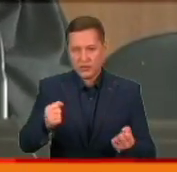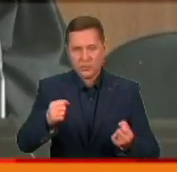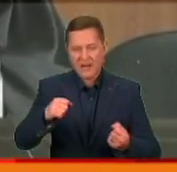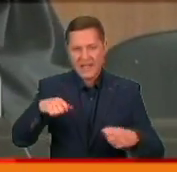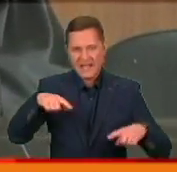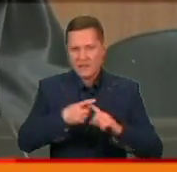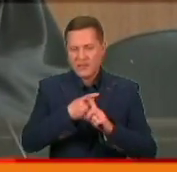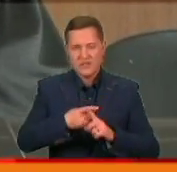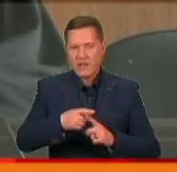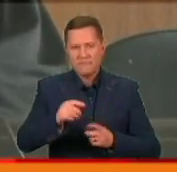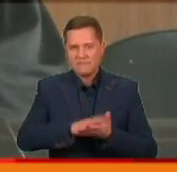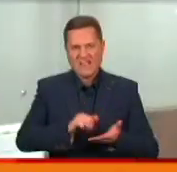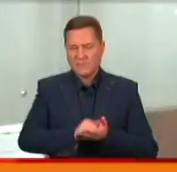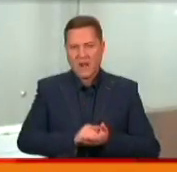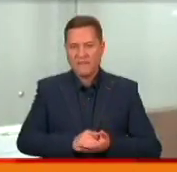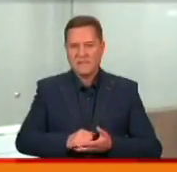автобус.